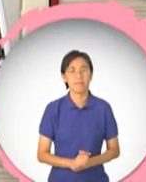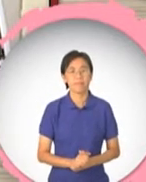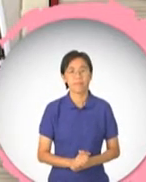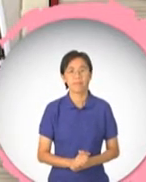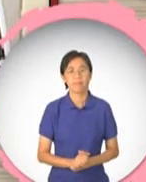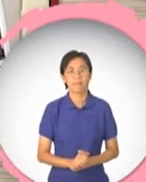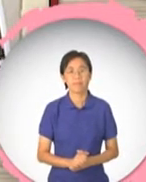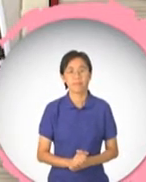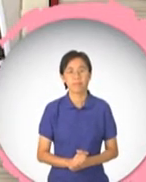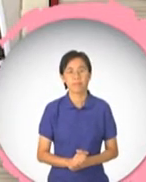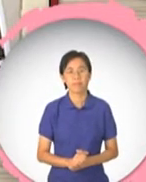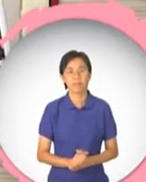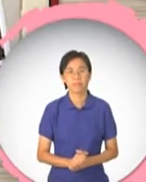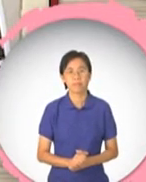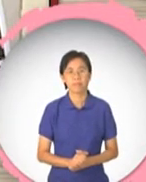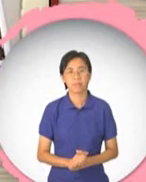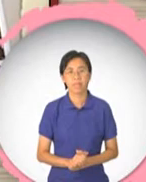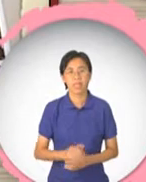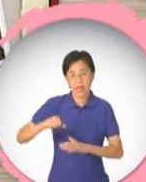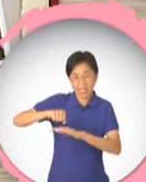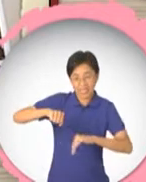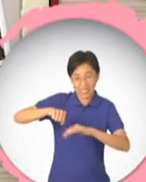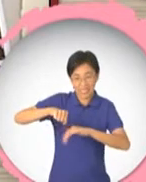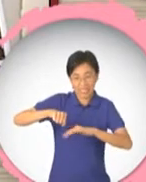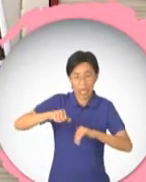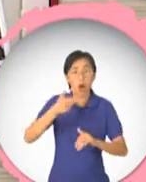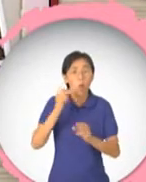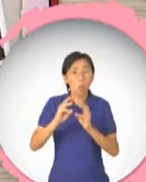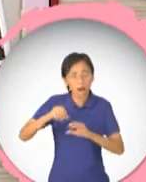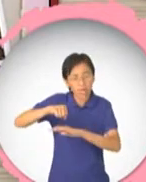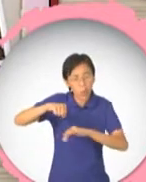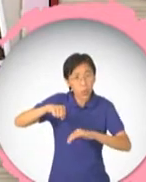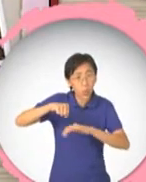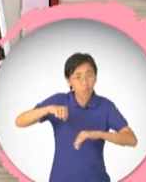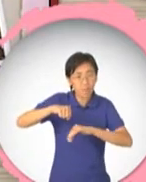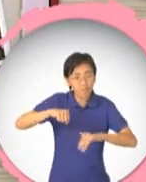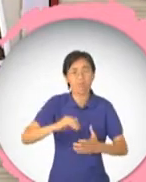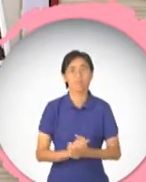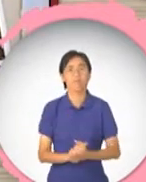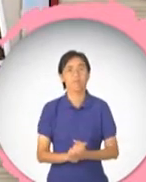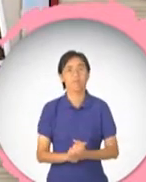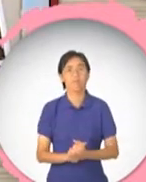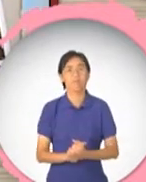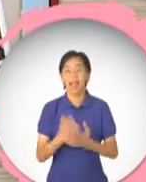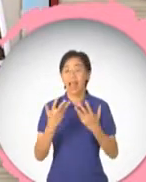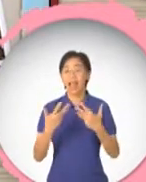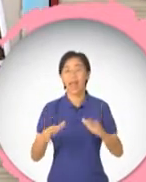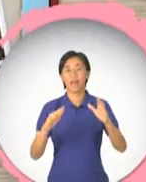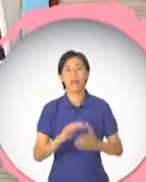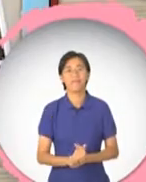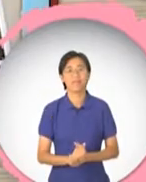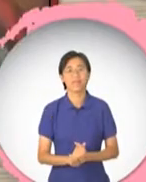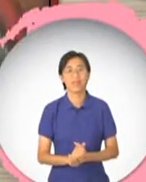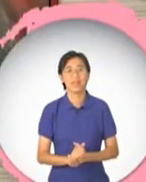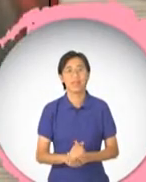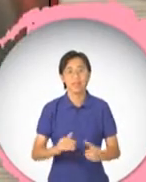อนี่อื้อกวาดน้ำตาลให้หมดเลยเรียบร้อยค่ะ ค่ะจากนั้นก็ถ้